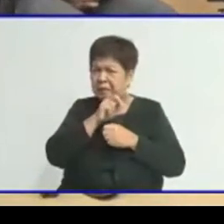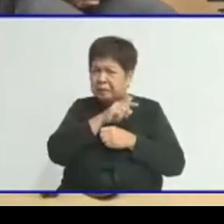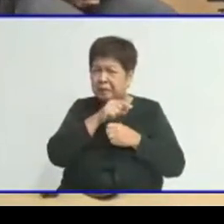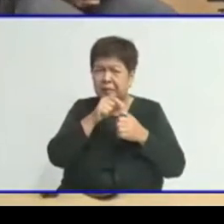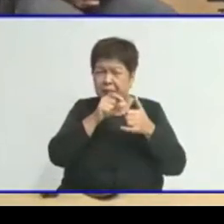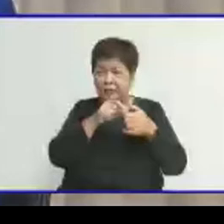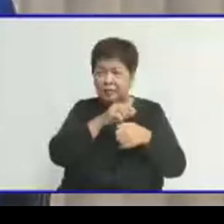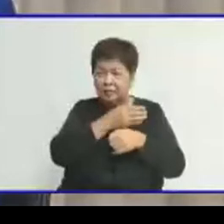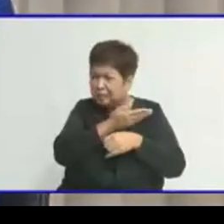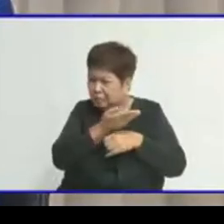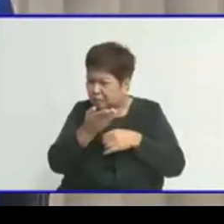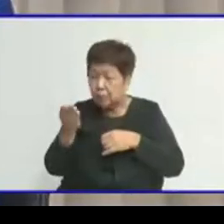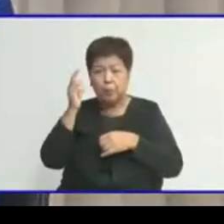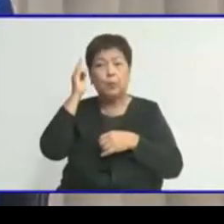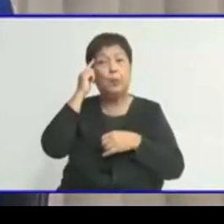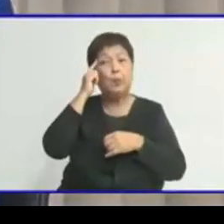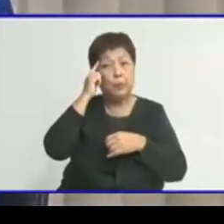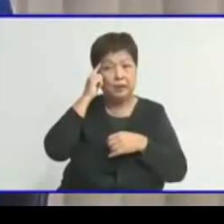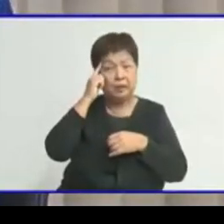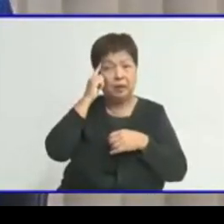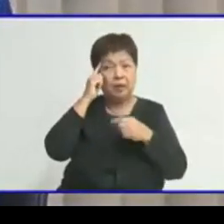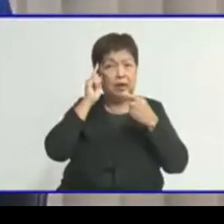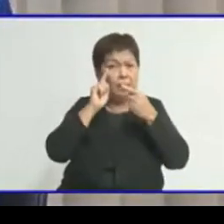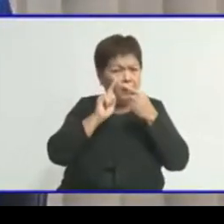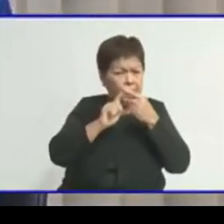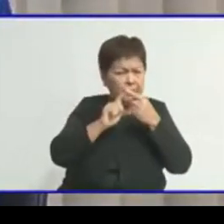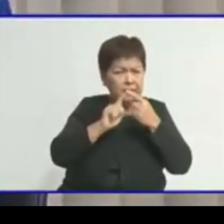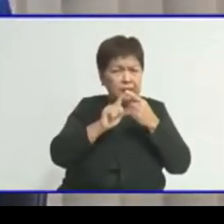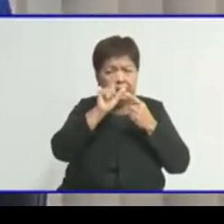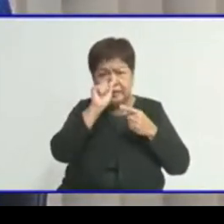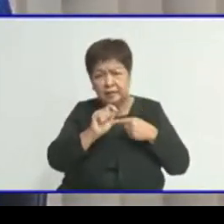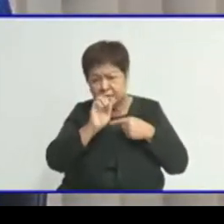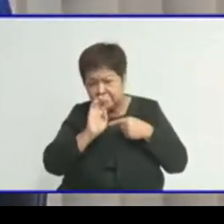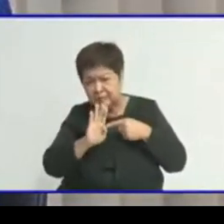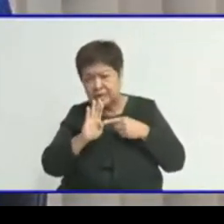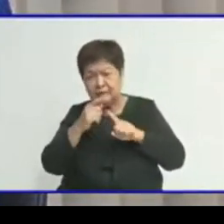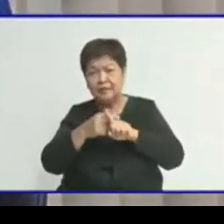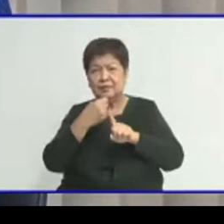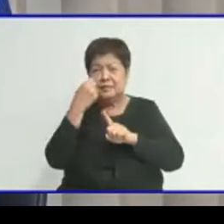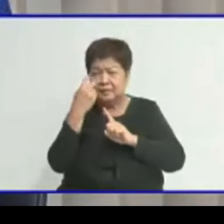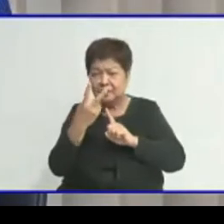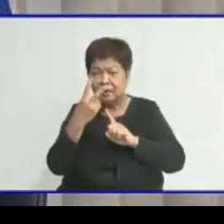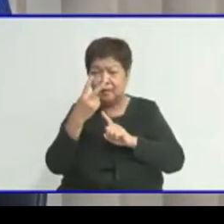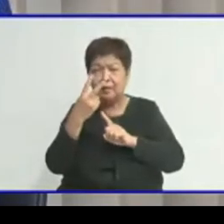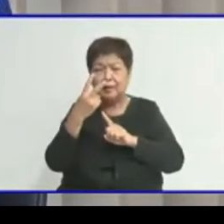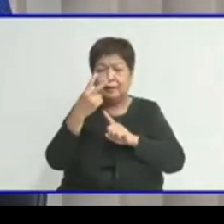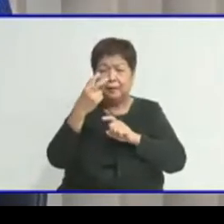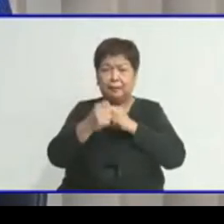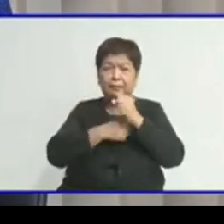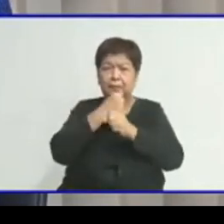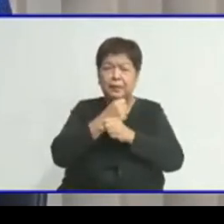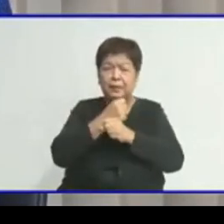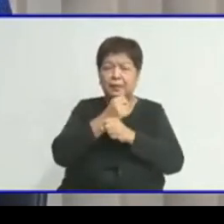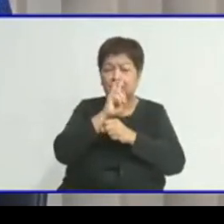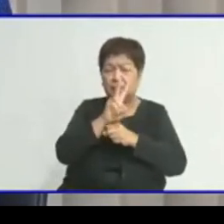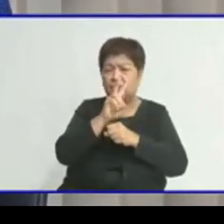บ้างนะคะว่าเมื่อช่วงวันที่24ธันวาคมปีที่แล้วค่ะ2562นะคะค